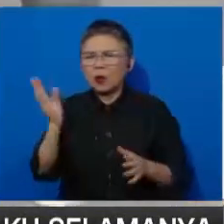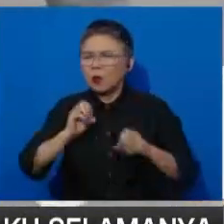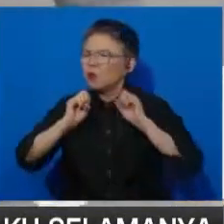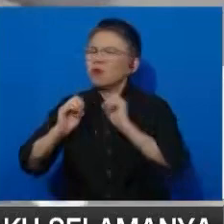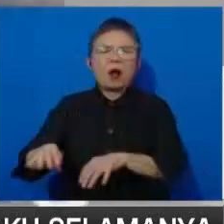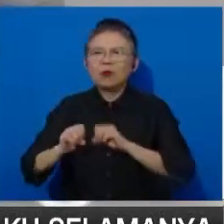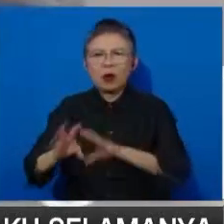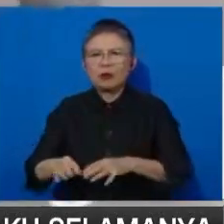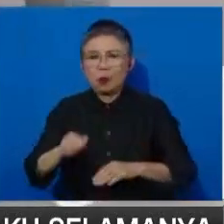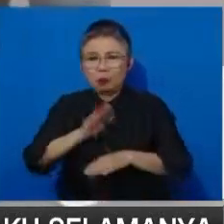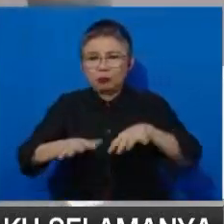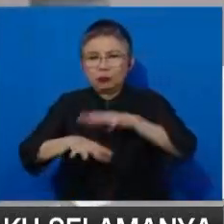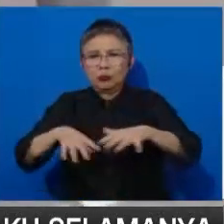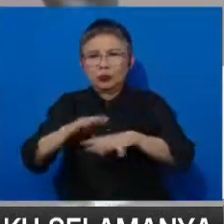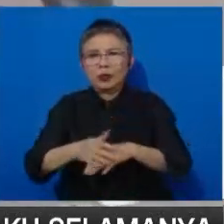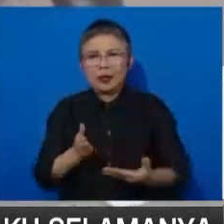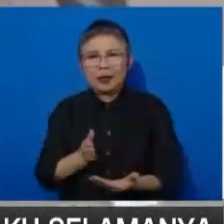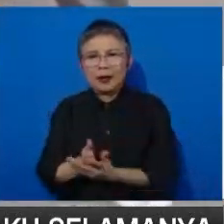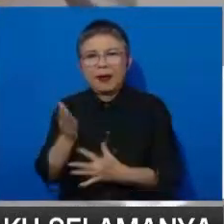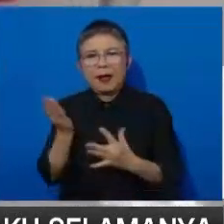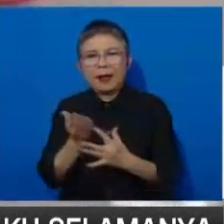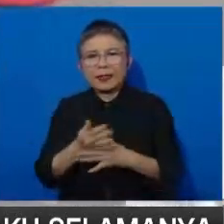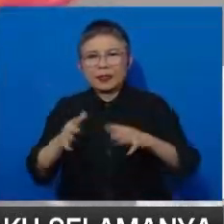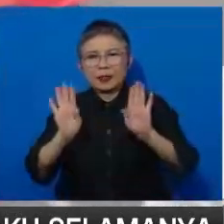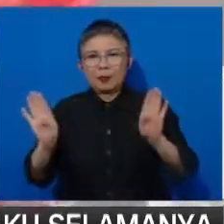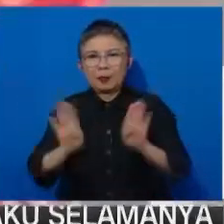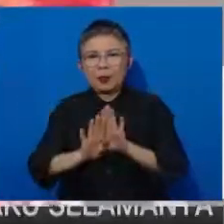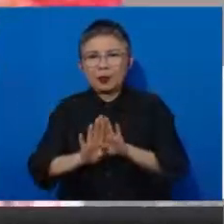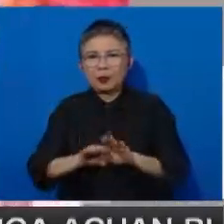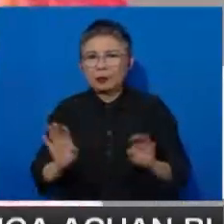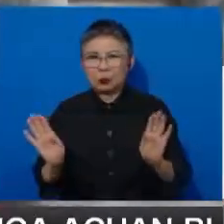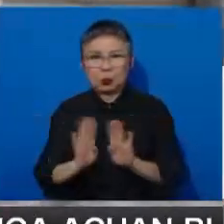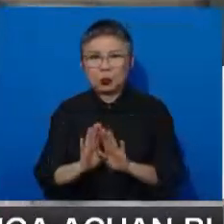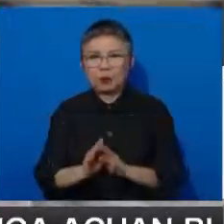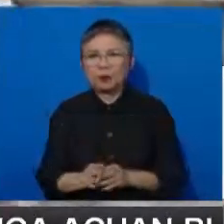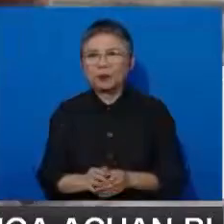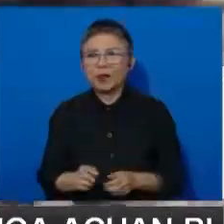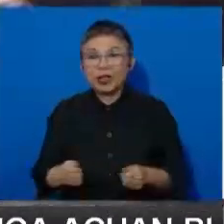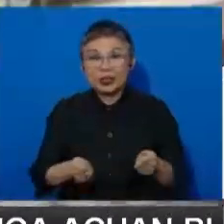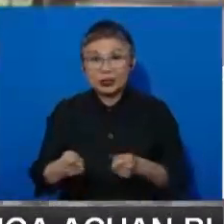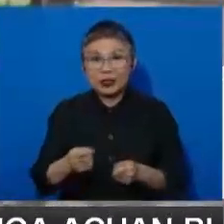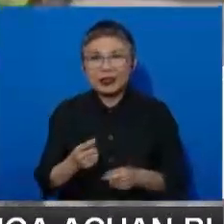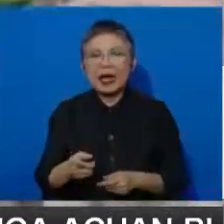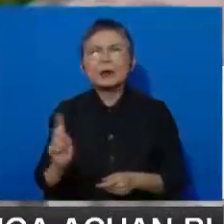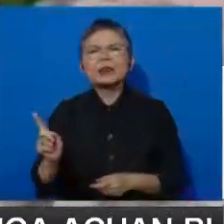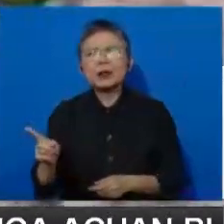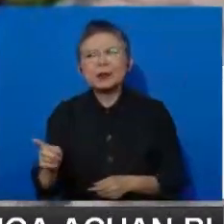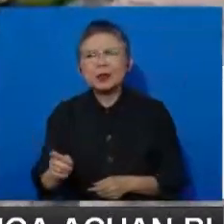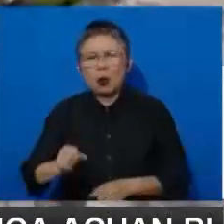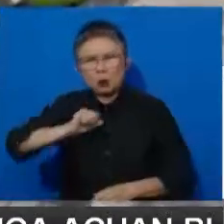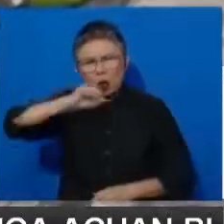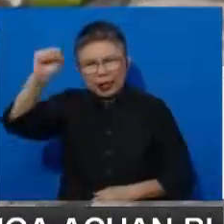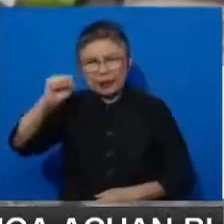sedap, sampah pun menumpuk dan menutup akses pintu masuk ke rumah dinas Bupati. Koordinator aksi menjelaskan aksi ini dilakukan untuk